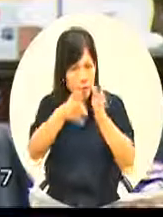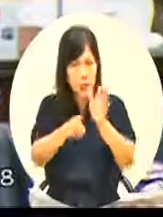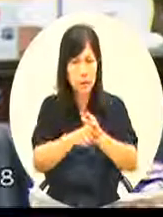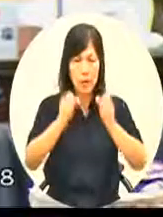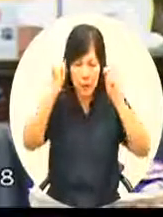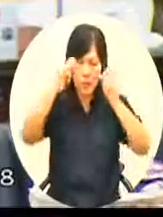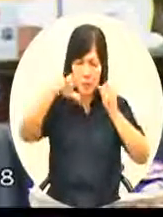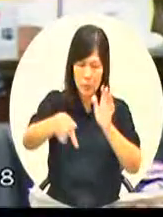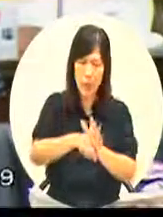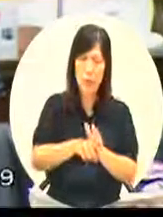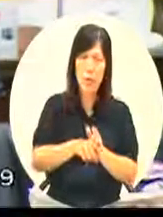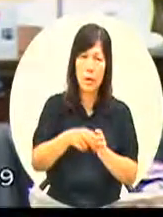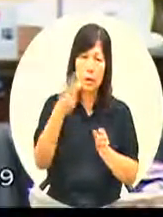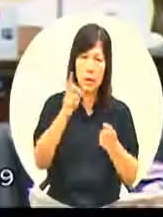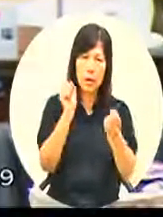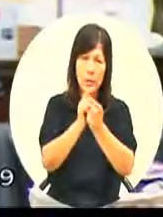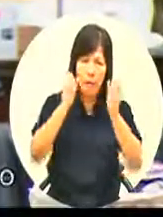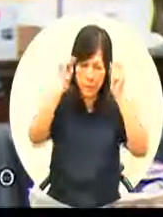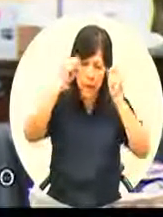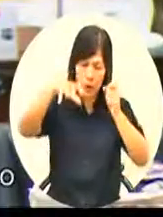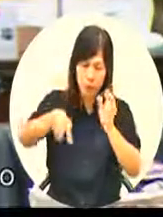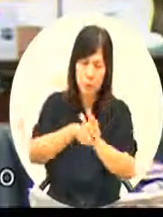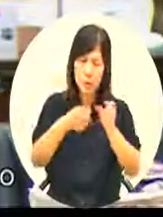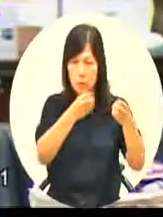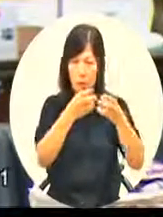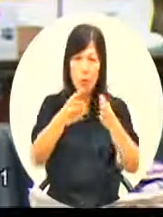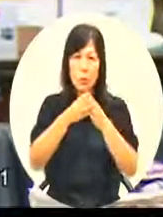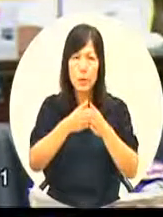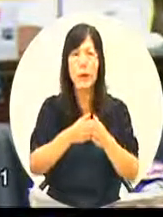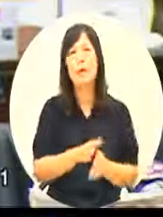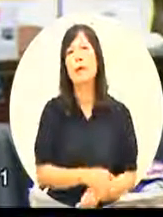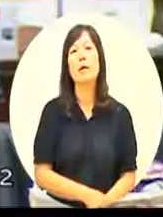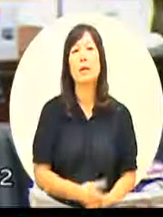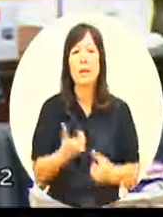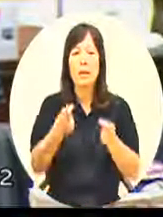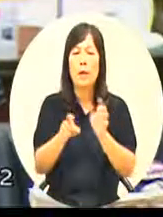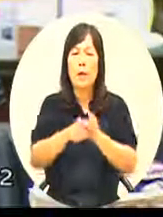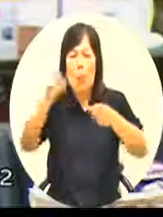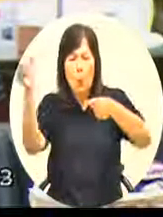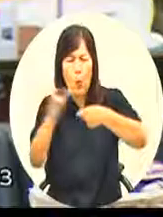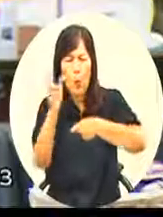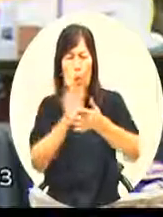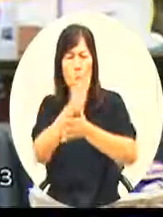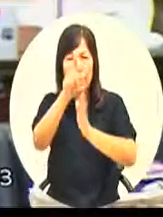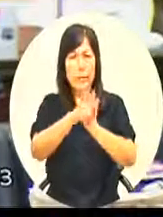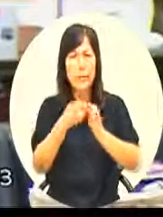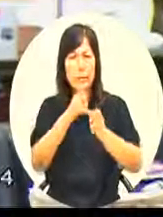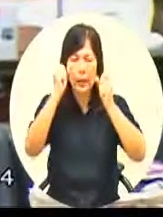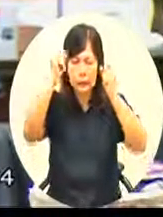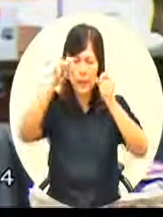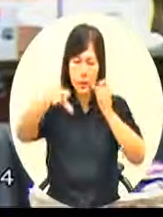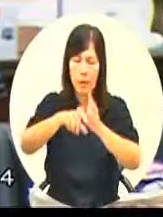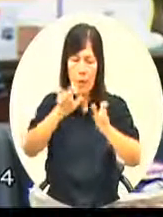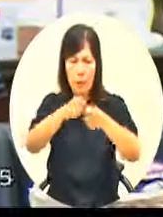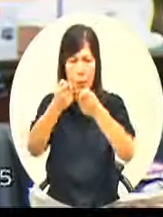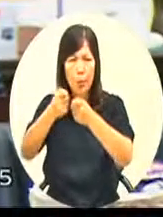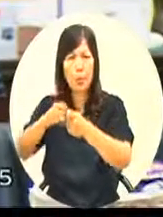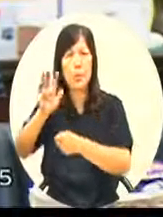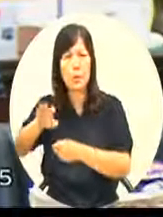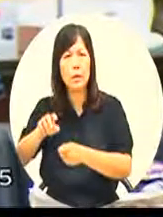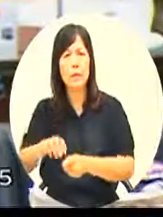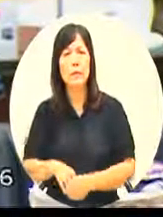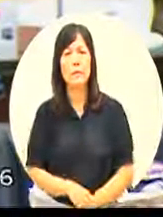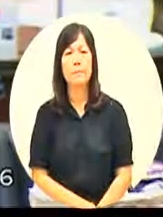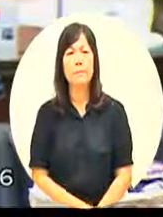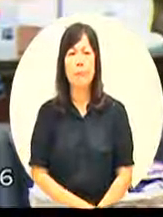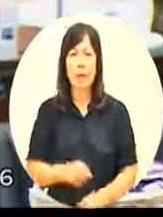育场馆的部分，再跟体育处这边做讨论，也是一样，在风灾之后，整个体育场馆的灾损情况哦。那体育处